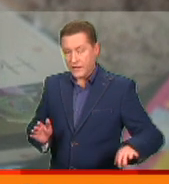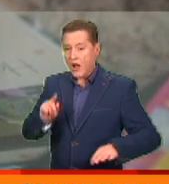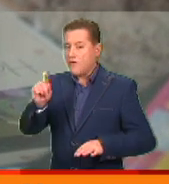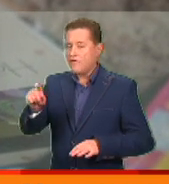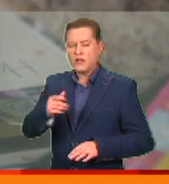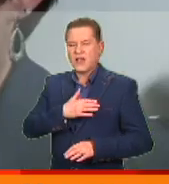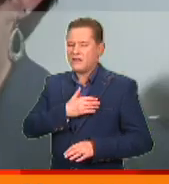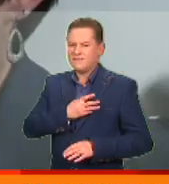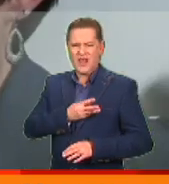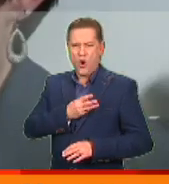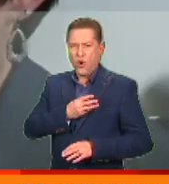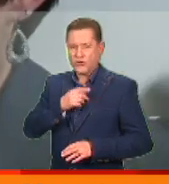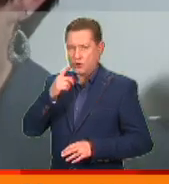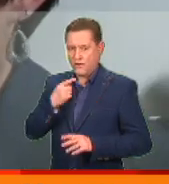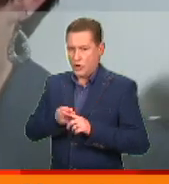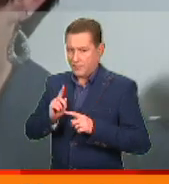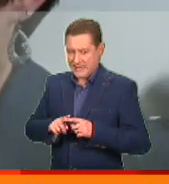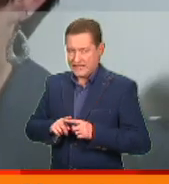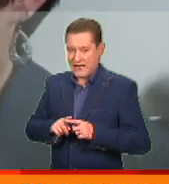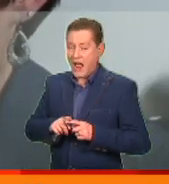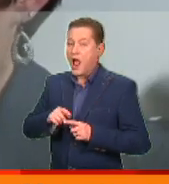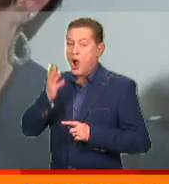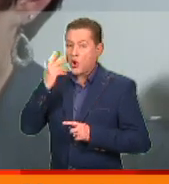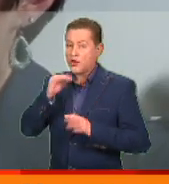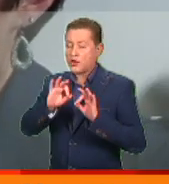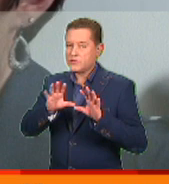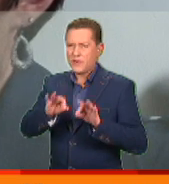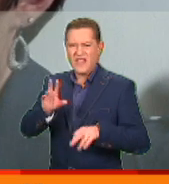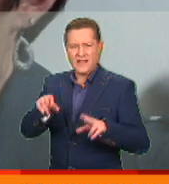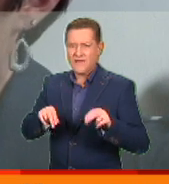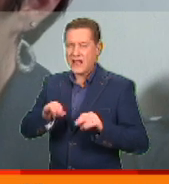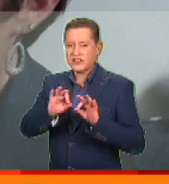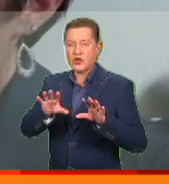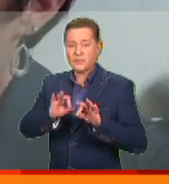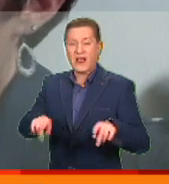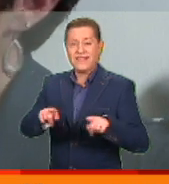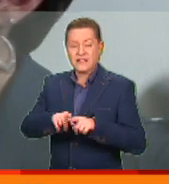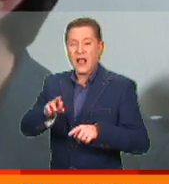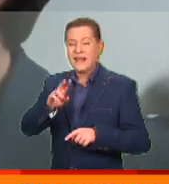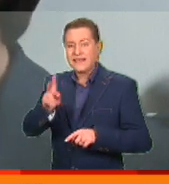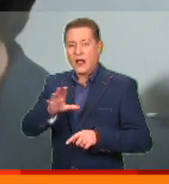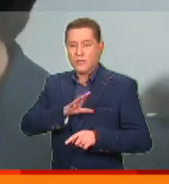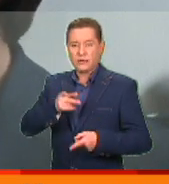дуже охоче говорить про це, і коли вона розповідає, вона навряд чи розповідає так, як було